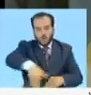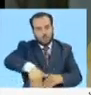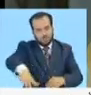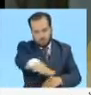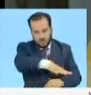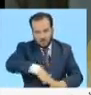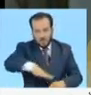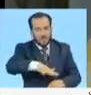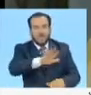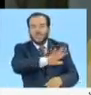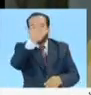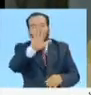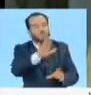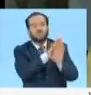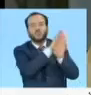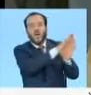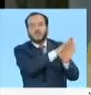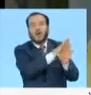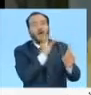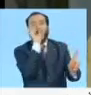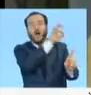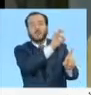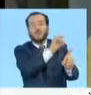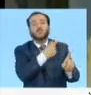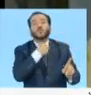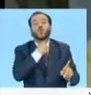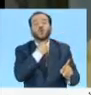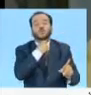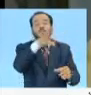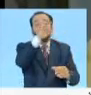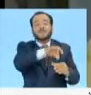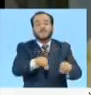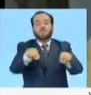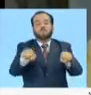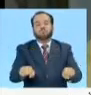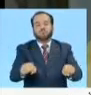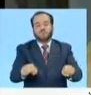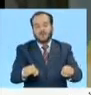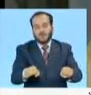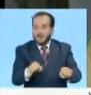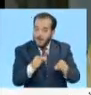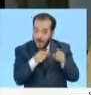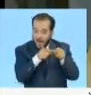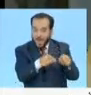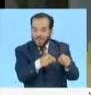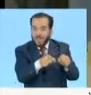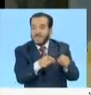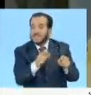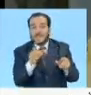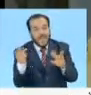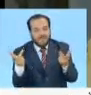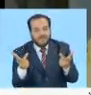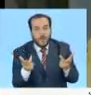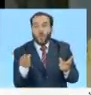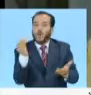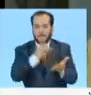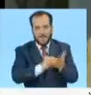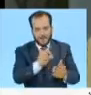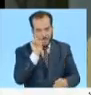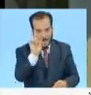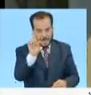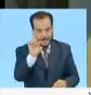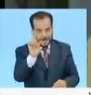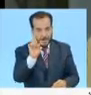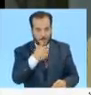إرضاء للناخبين فقط للحصول على الأصوات وعلى الكرسي النيابي. هذا يقارن بذاك، ولكن